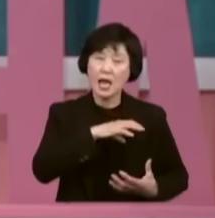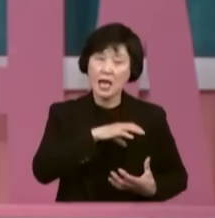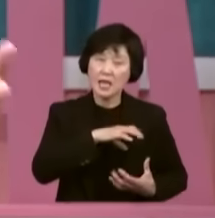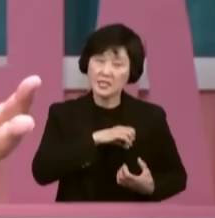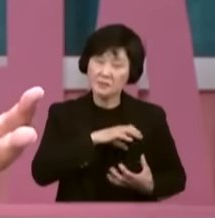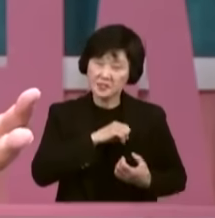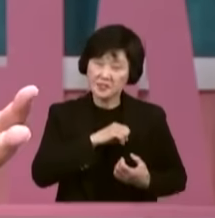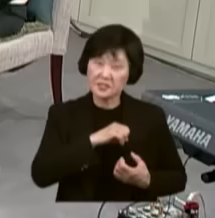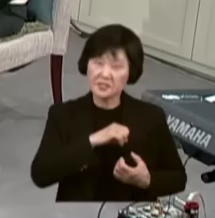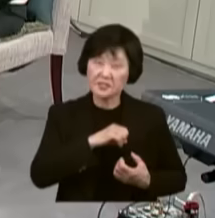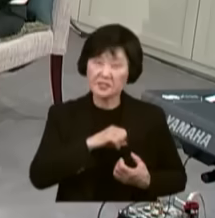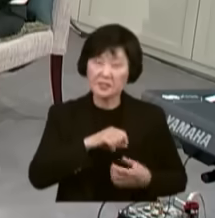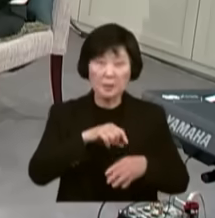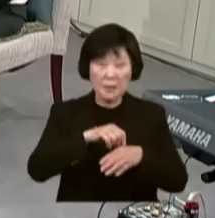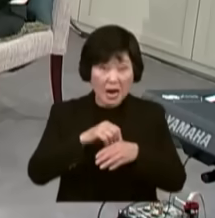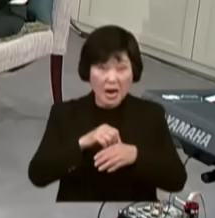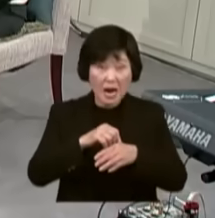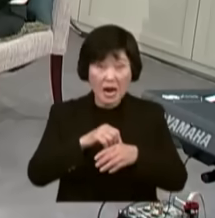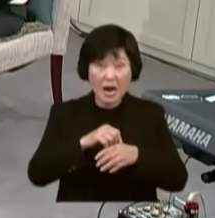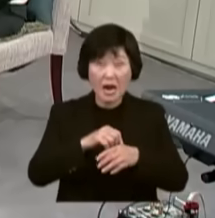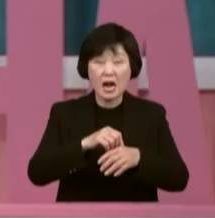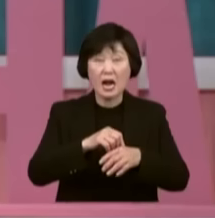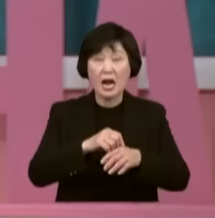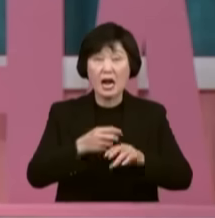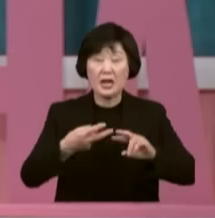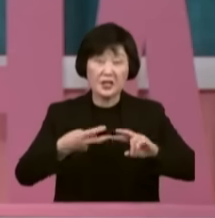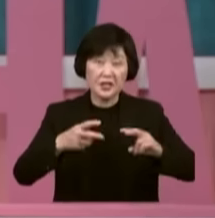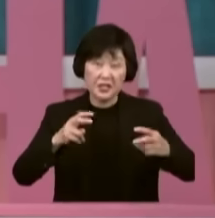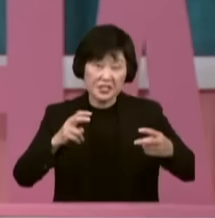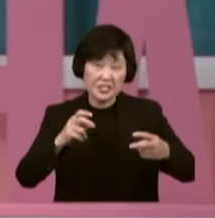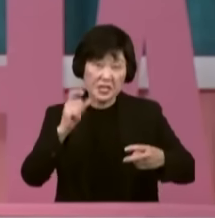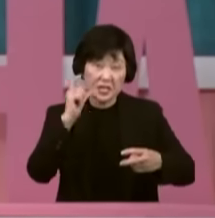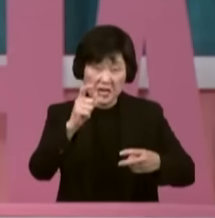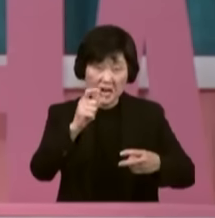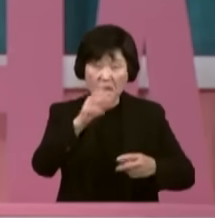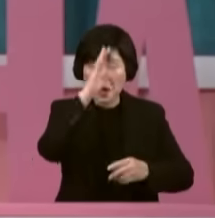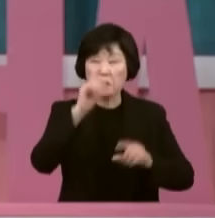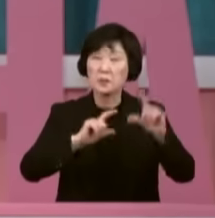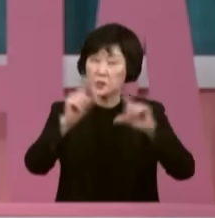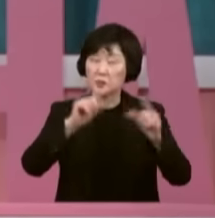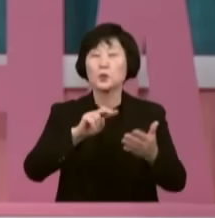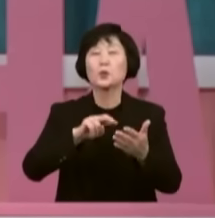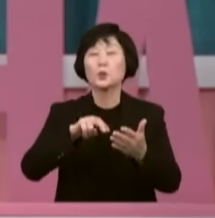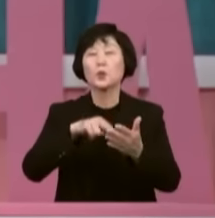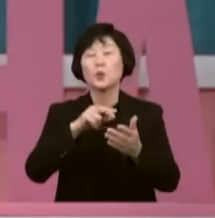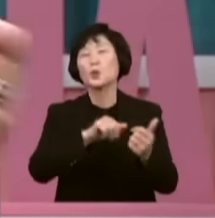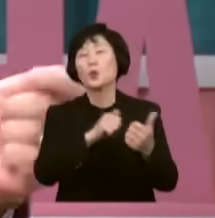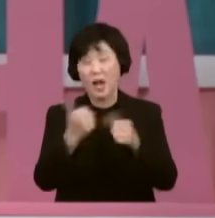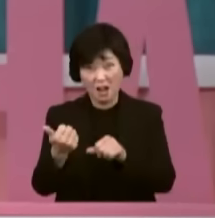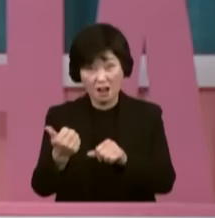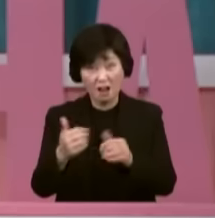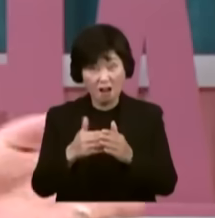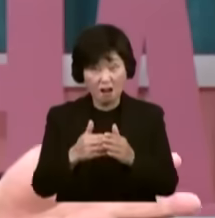심근경색으로 돌아가셨어요. 예. 김국진의 그 스타다큐라는 프로그램 녹화를 하느라고 촬영하고 있는데 예. 아버지